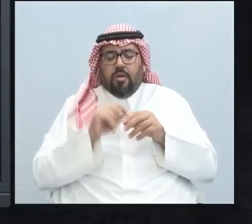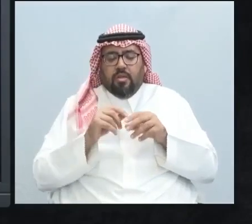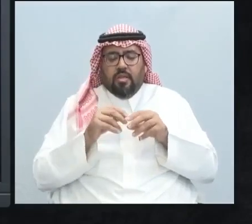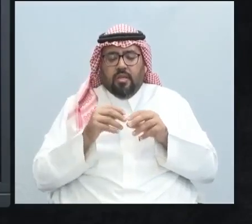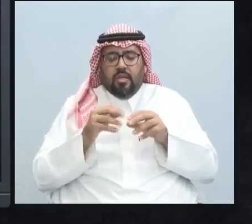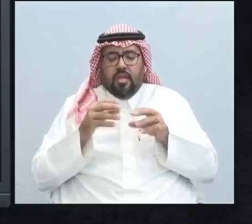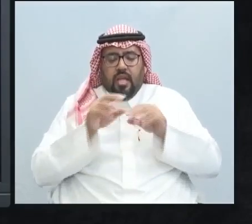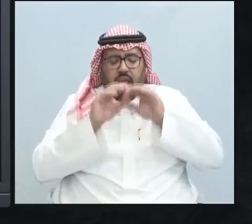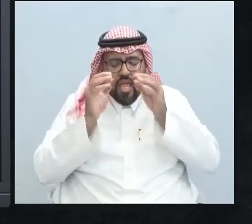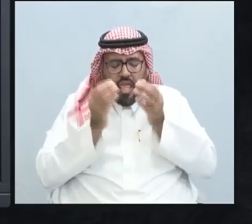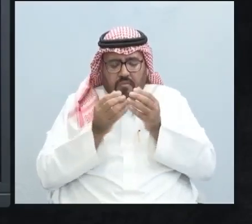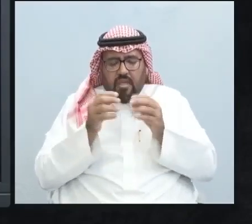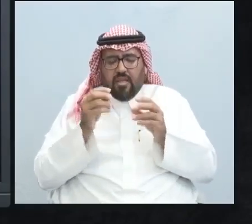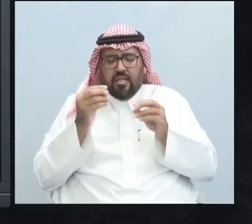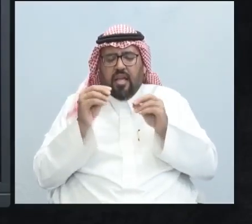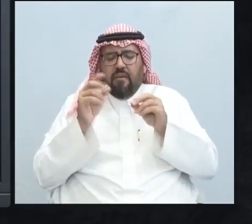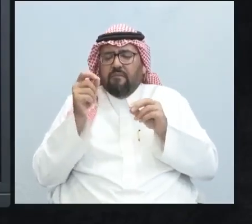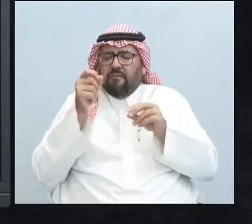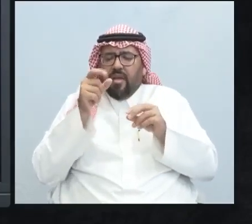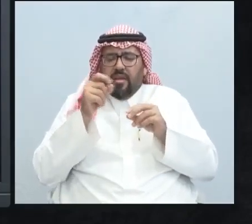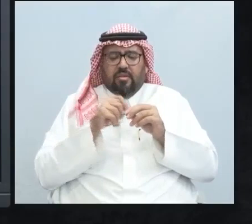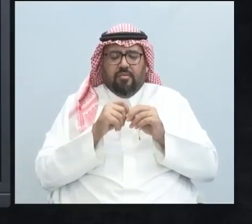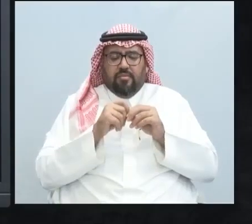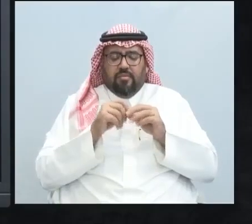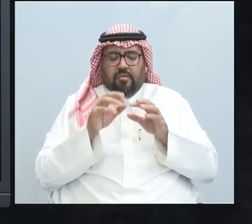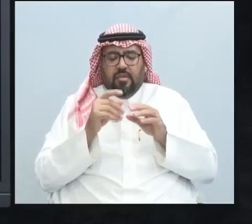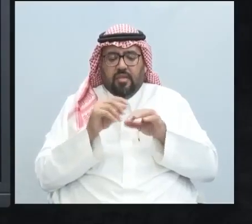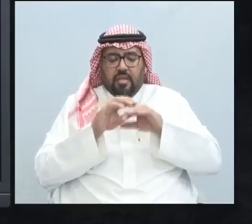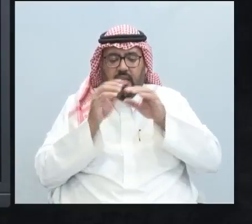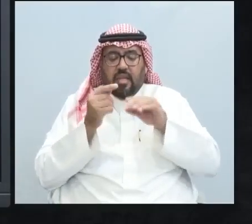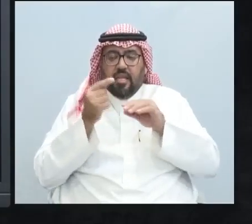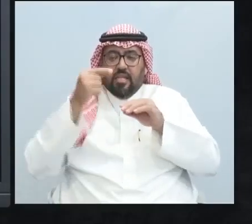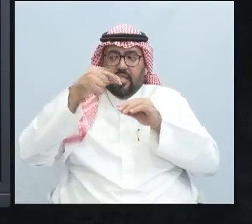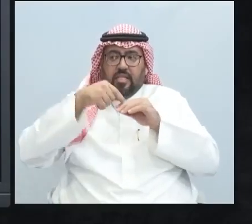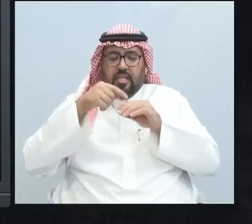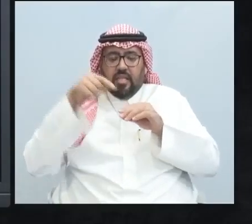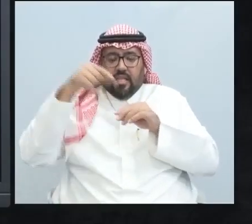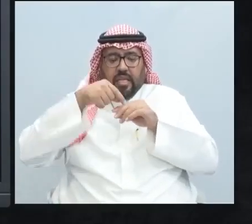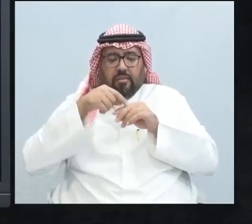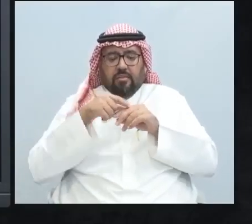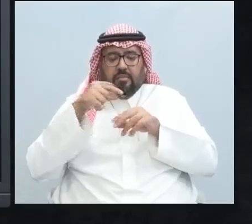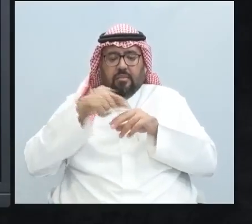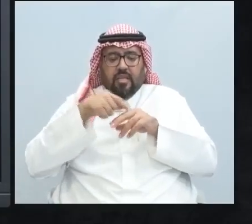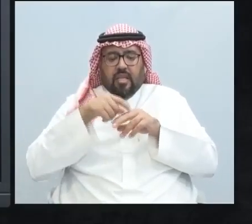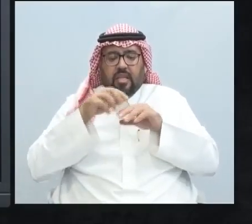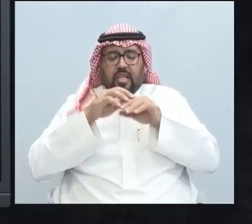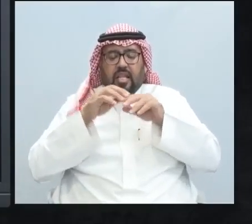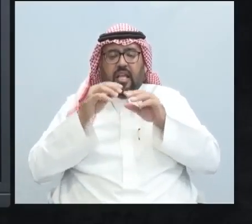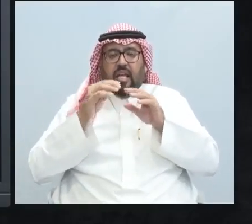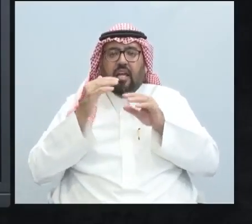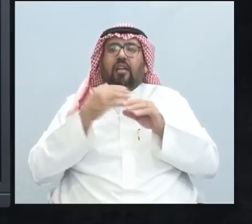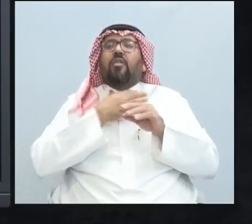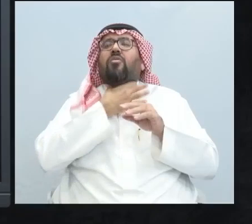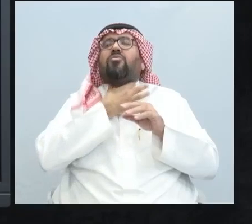حيويه الحيوانات المنويه ذكرنا ان هنالك في بعد منطقه الراس الحيوان المنوي تاتي منطقه العنق او منطقه